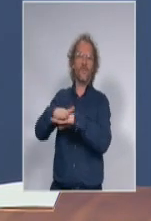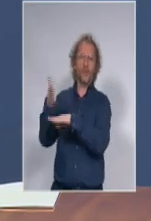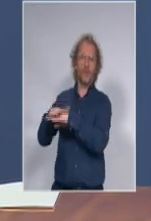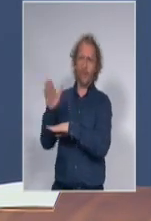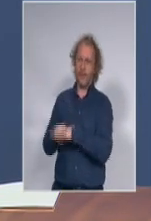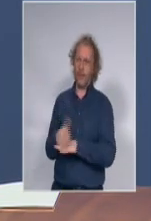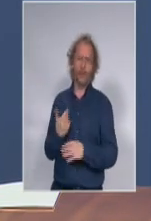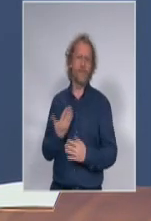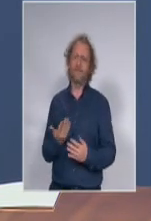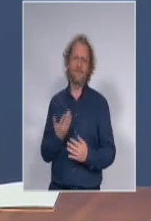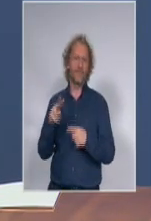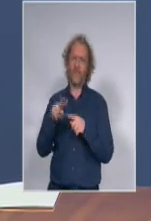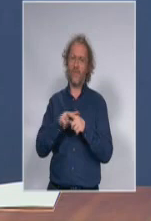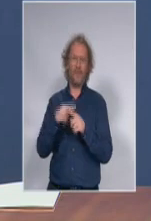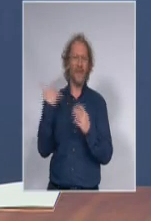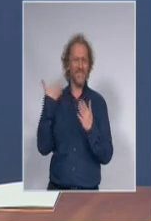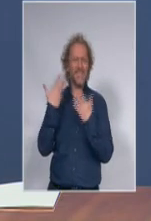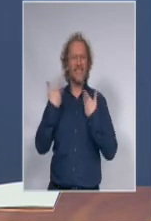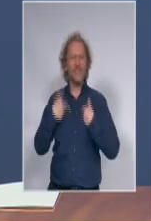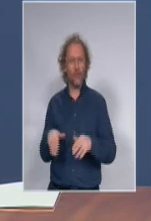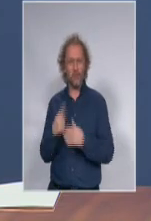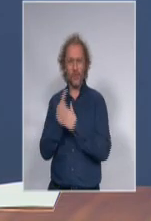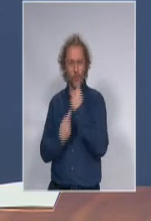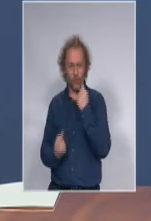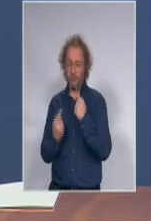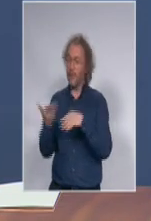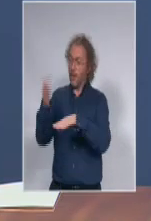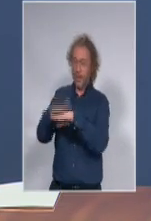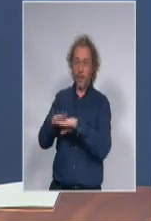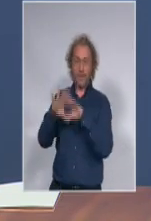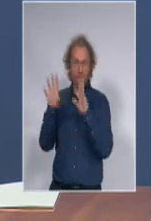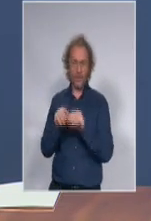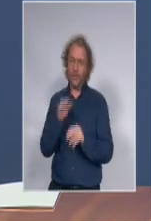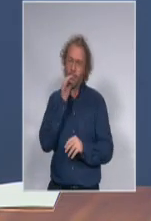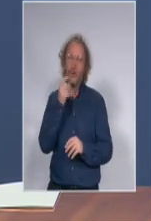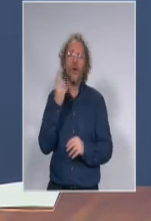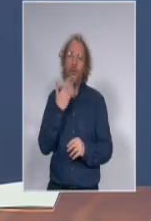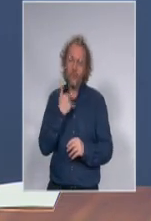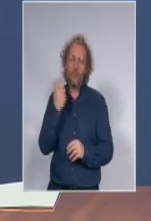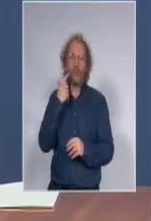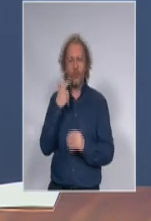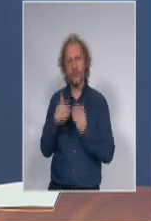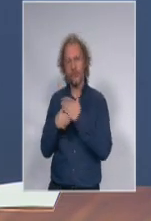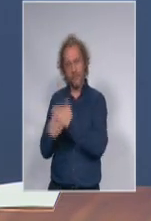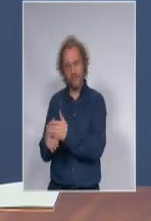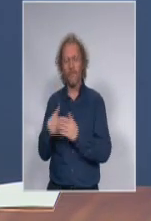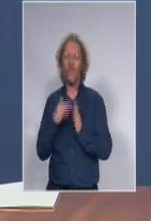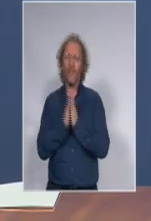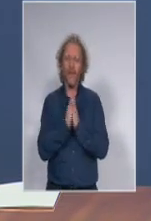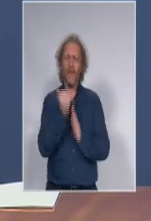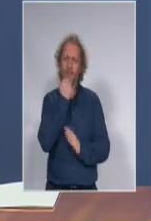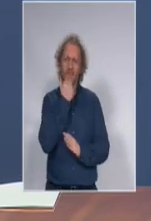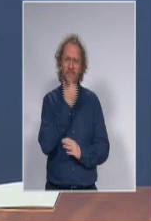ćemo značajno pomoći hoćemo. Molim privatnike da zadrže radnike što je moguće